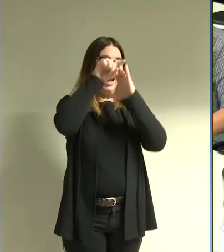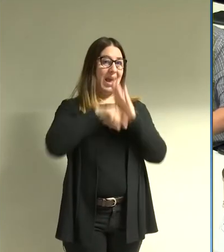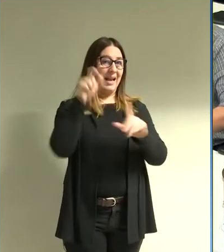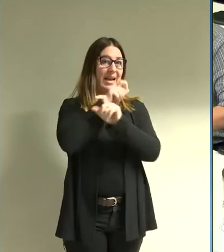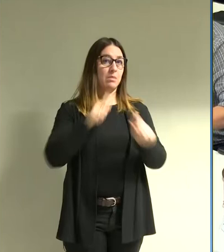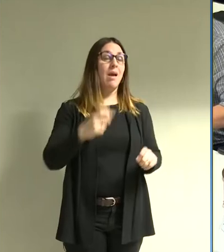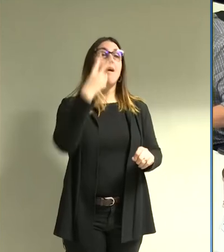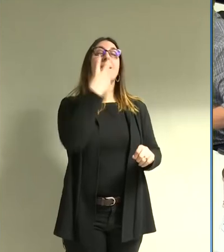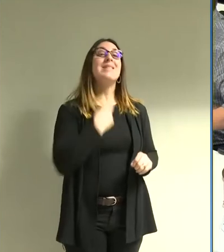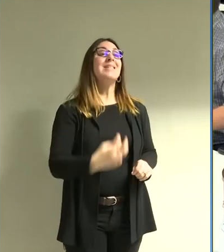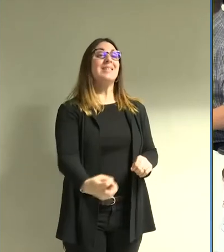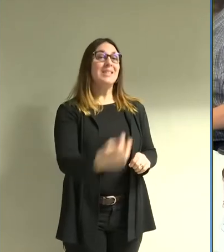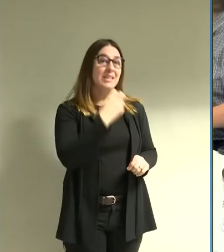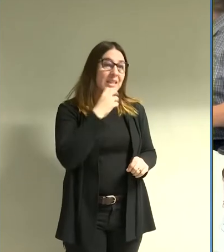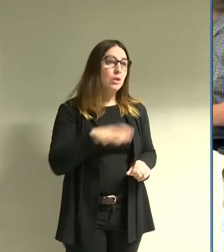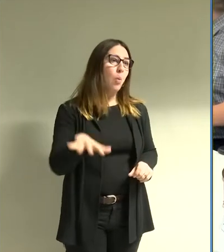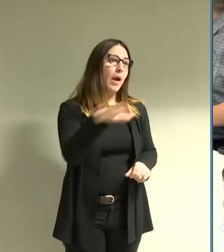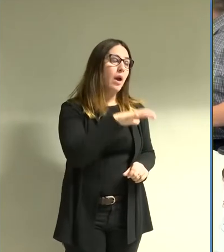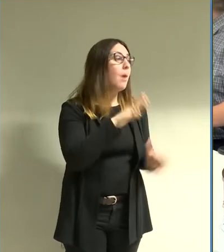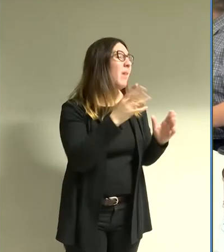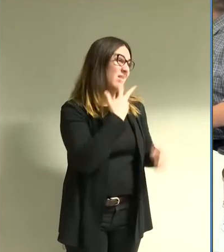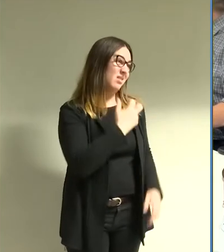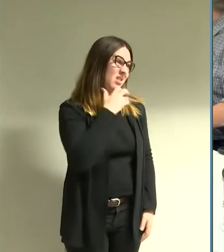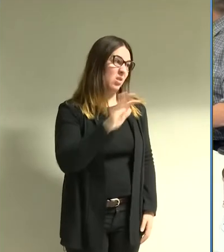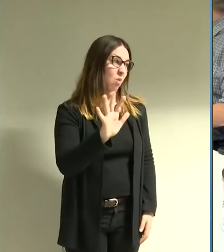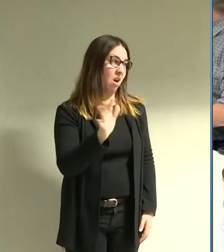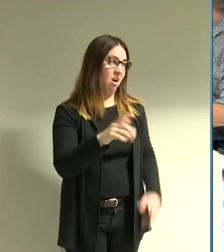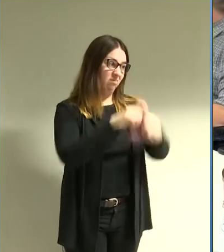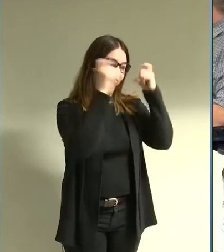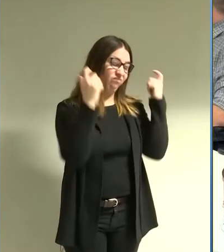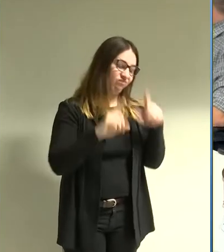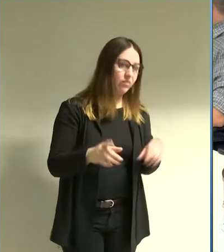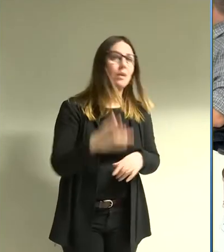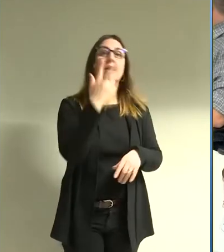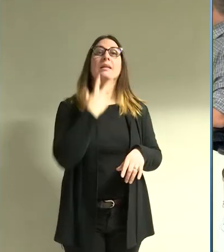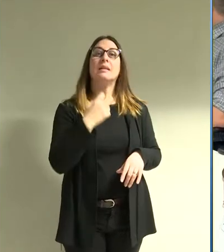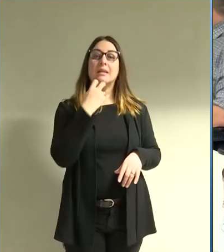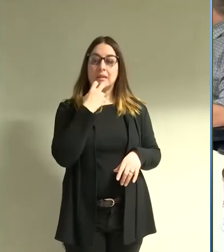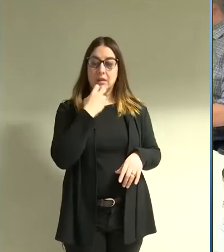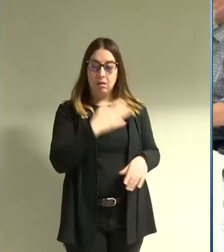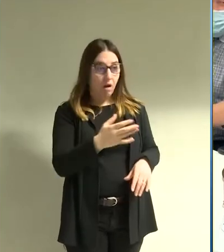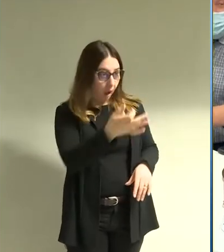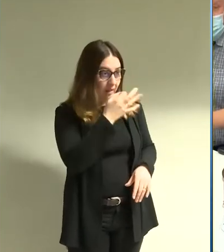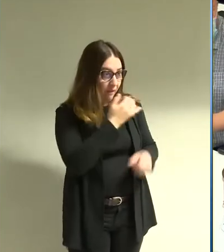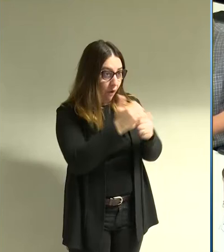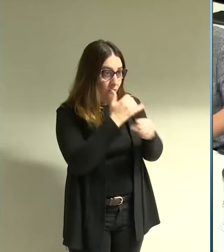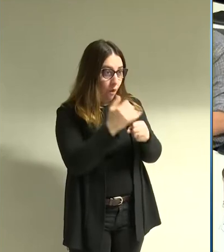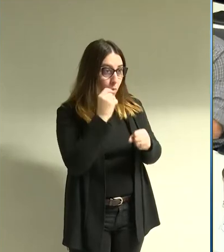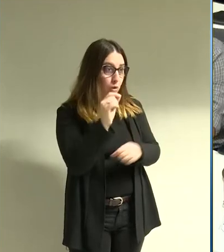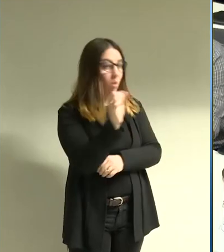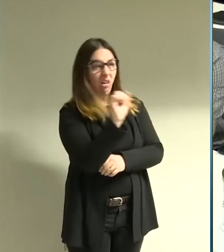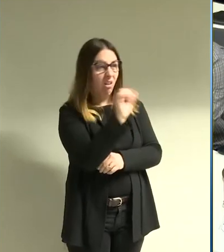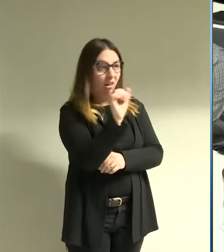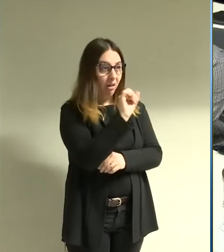citoyens mais a priori ce ne sont pas des citoyens donc que les citoyens ah mais vous pouvez me dire que c'est faux monsieur carrez n'y a pas de